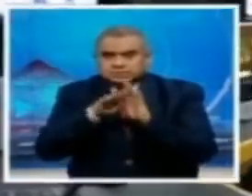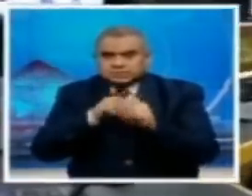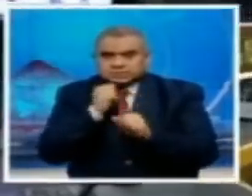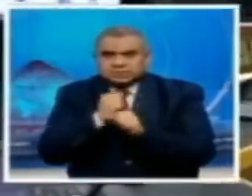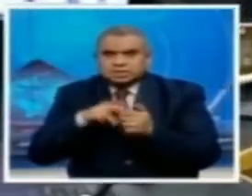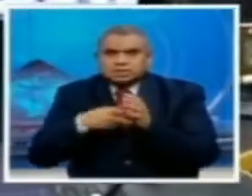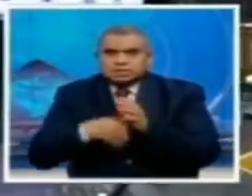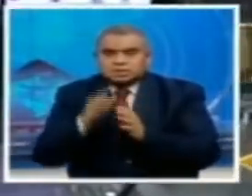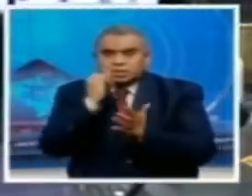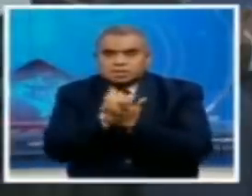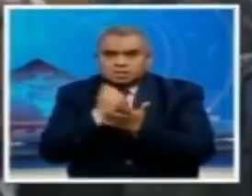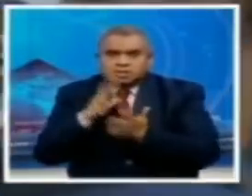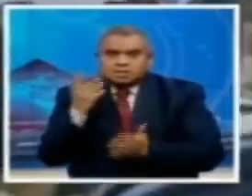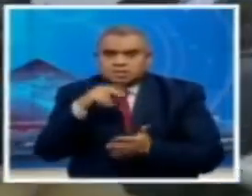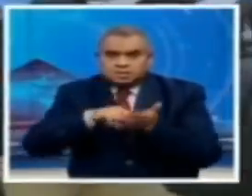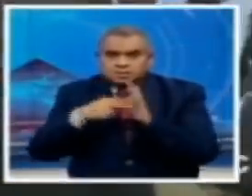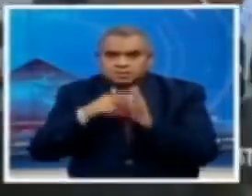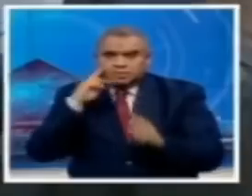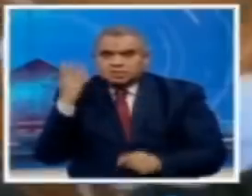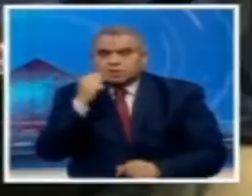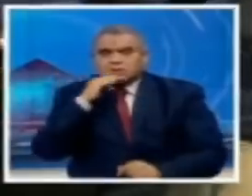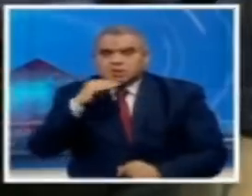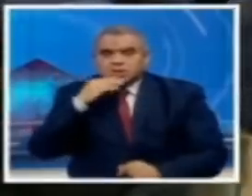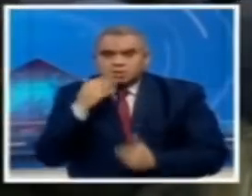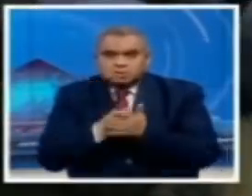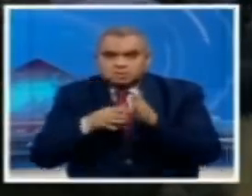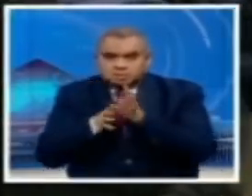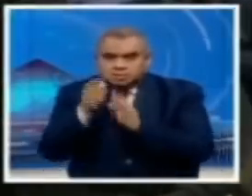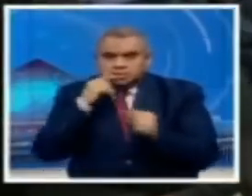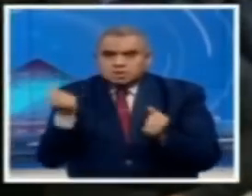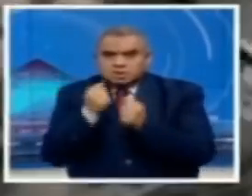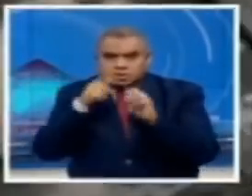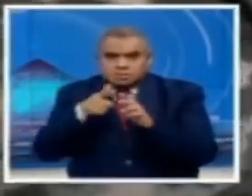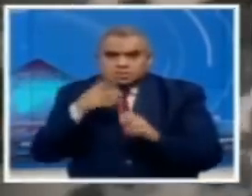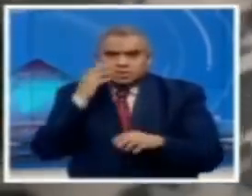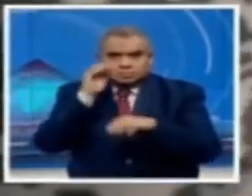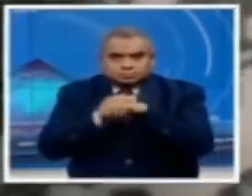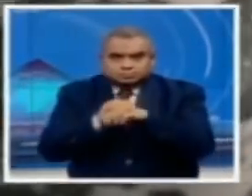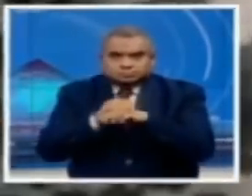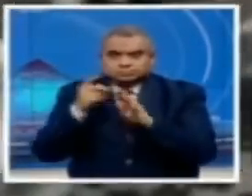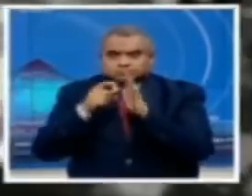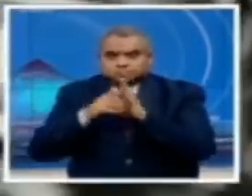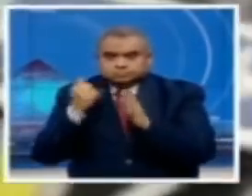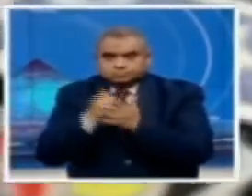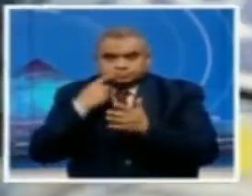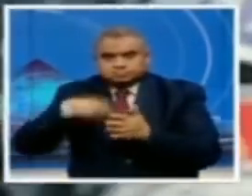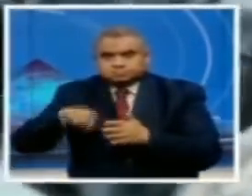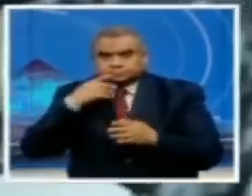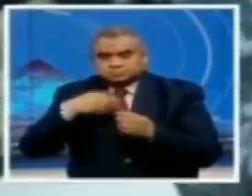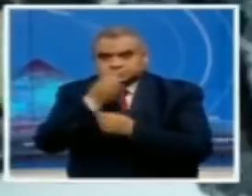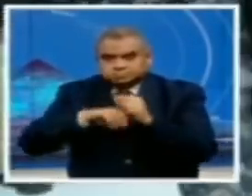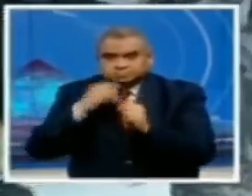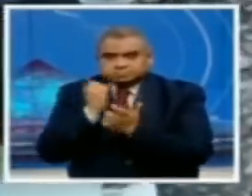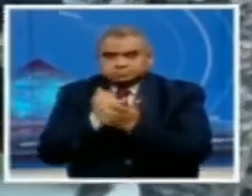مكافحة الإرهاب الدولي والهجرة غير الشرعية والإتجار بالبشر والكشف والتعامل مع المواد المتفجرة